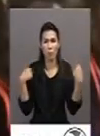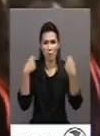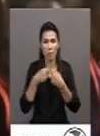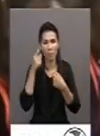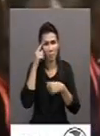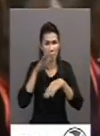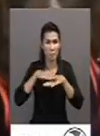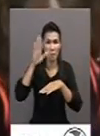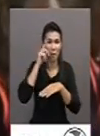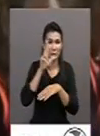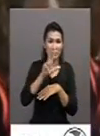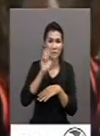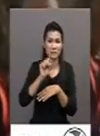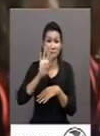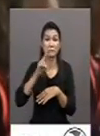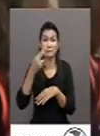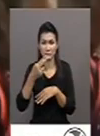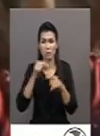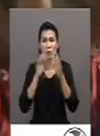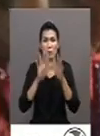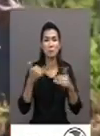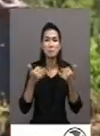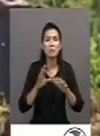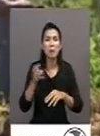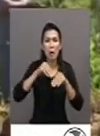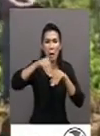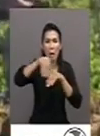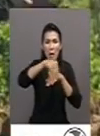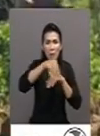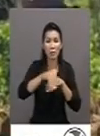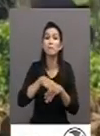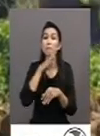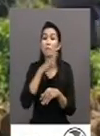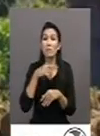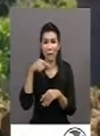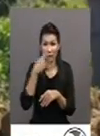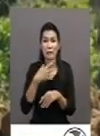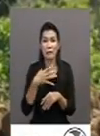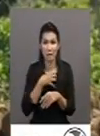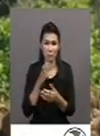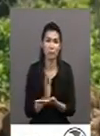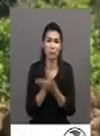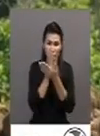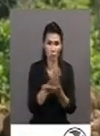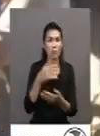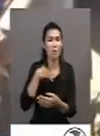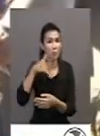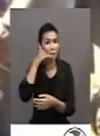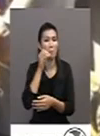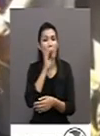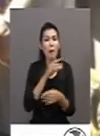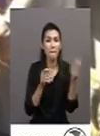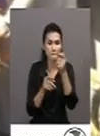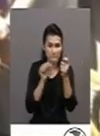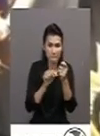า 340,000 ชิ้นครับสำหรับผู้ขาดแคลนในพื้นที่ห่างไกลโดยหากคุณผู้ชมต้องการที่จะบริจาค ก็ขอให้แจ้งกับทางอำเภ